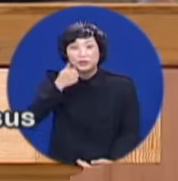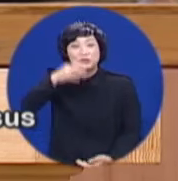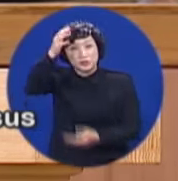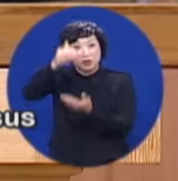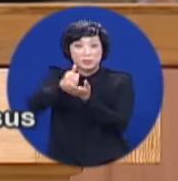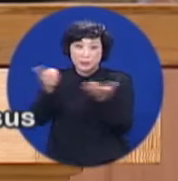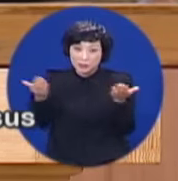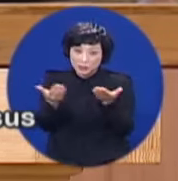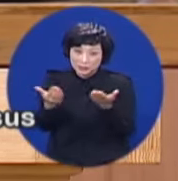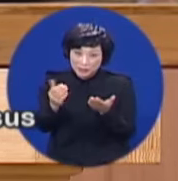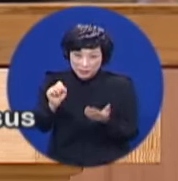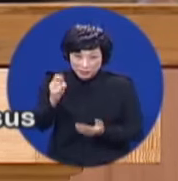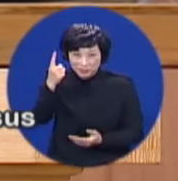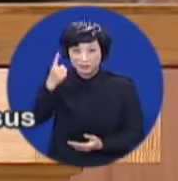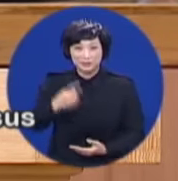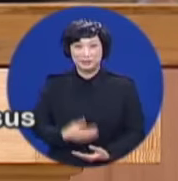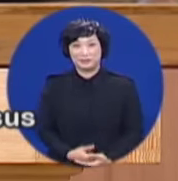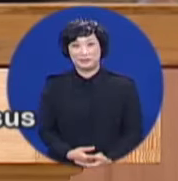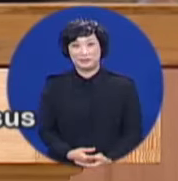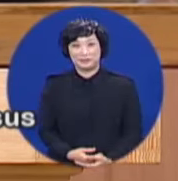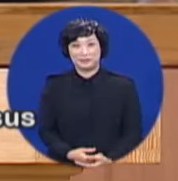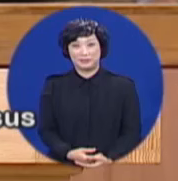성령의 역사로 하셨으니